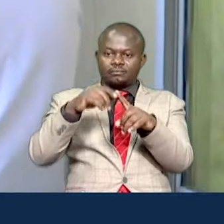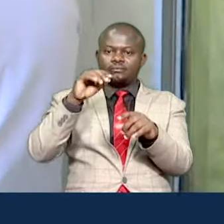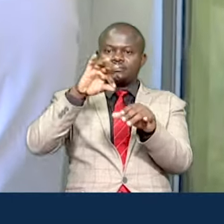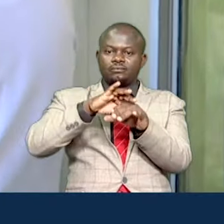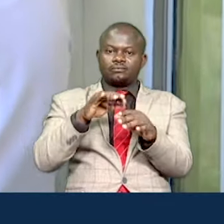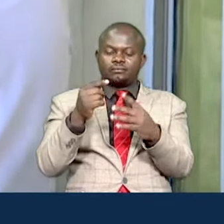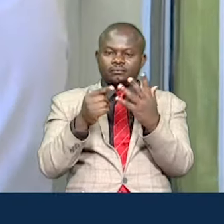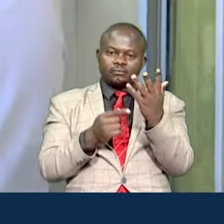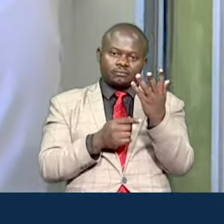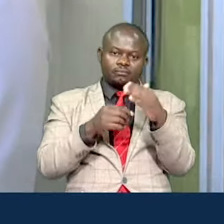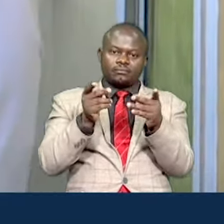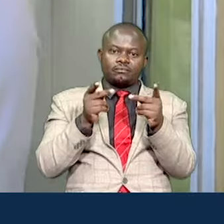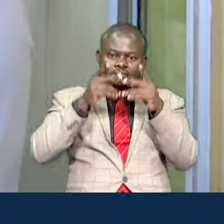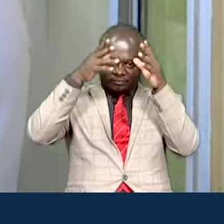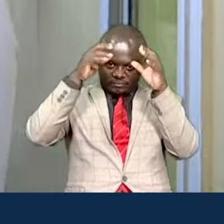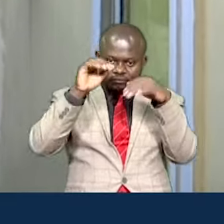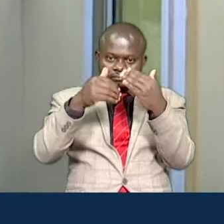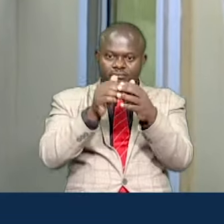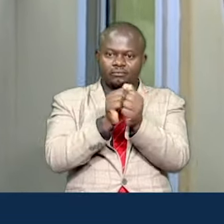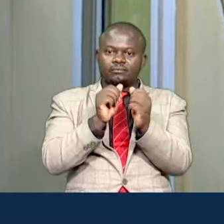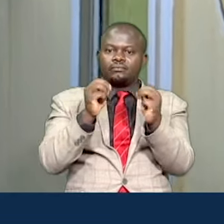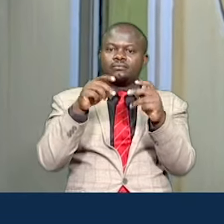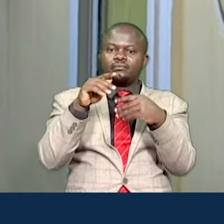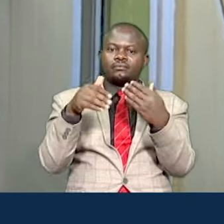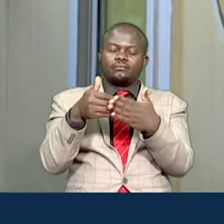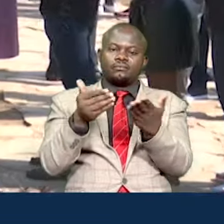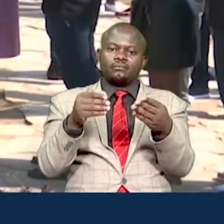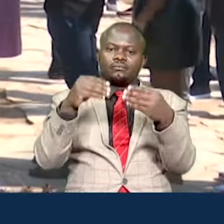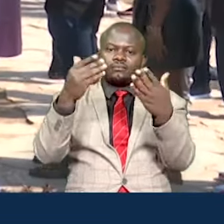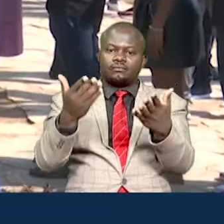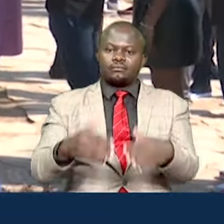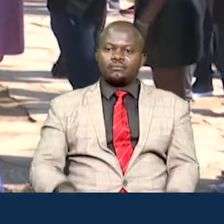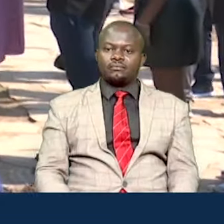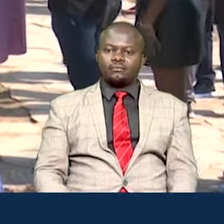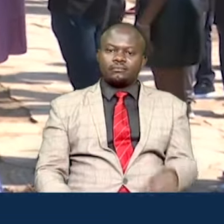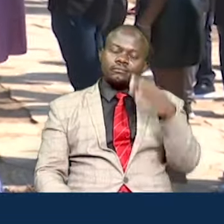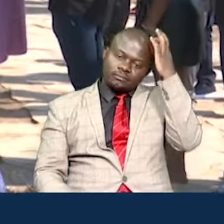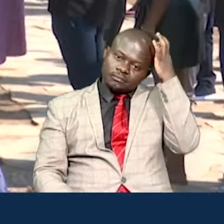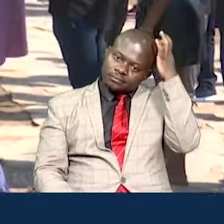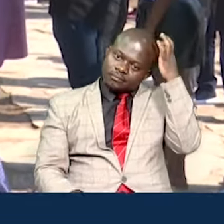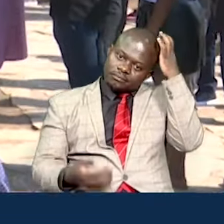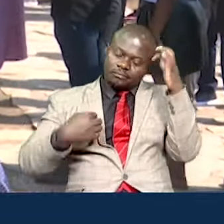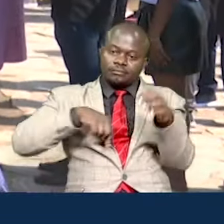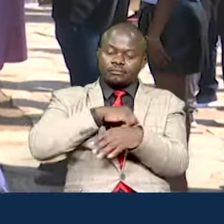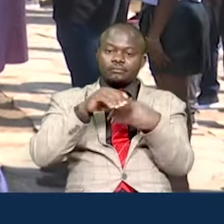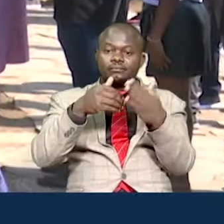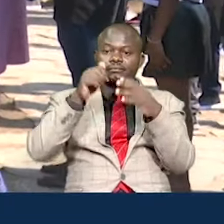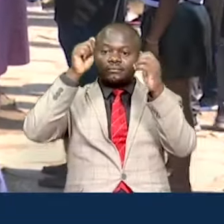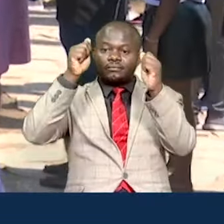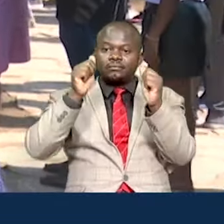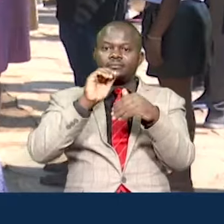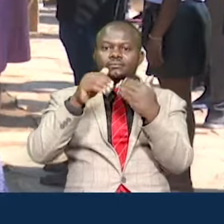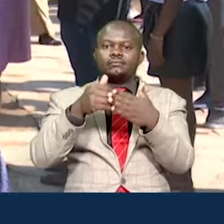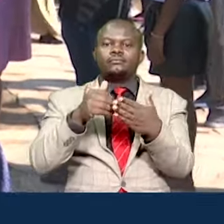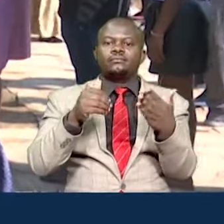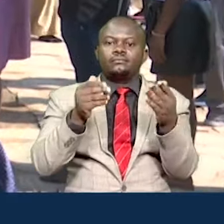matora, haba ku mwanya w'umukuru w'igihugu no ku bakandida depite iri shyaka ryatanze. Twamamaje abakandida ari umukandida